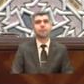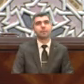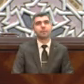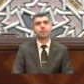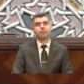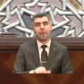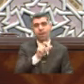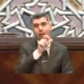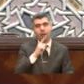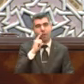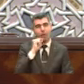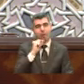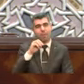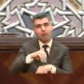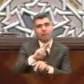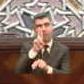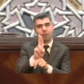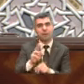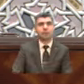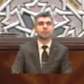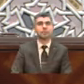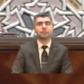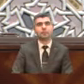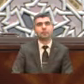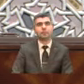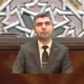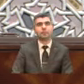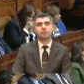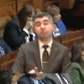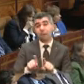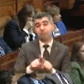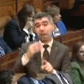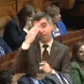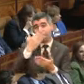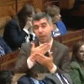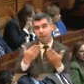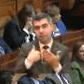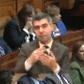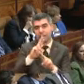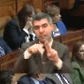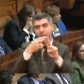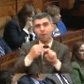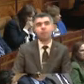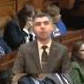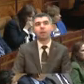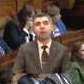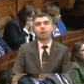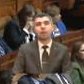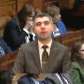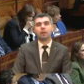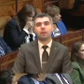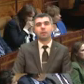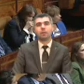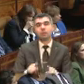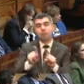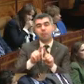النائب، تفضلوا. همو سيد الوزير تنتفهموا الجواب ديالكم. انا بغيت نقول لك سيد الوزير راه